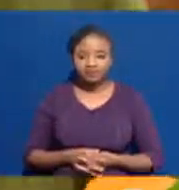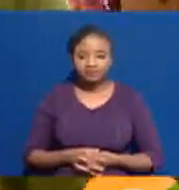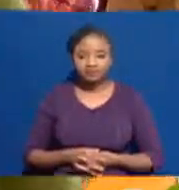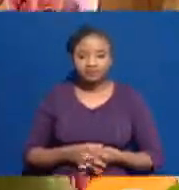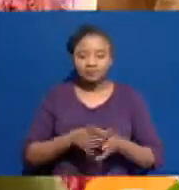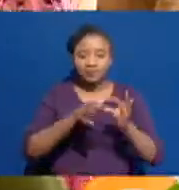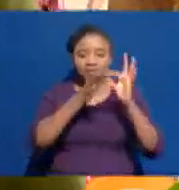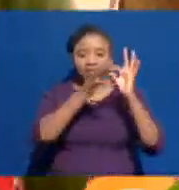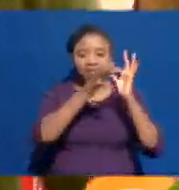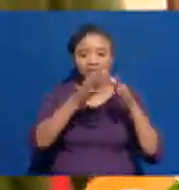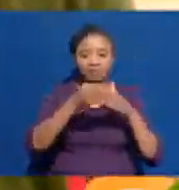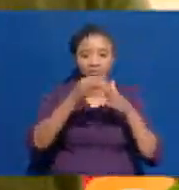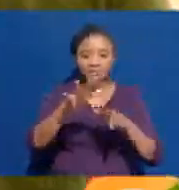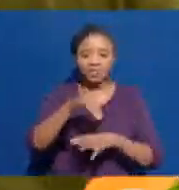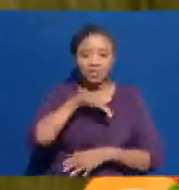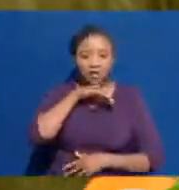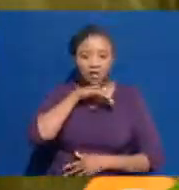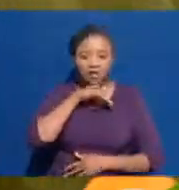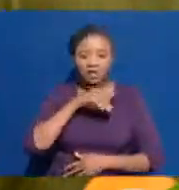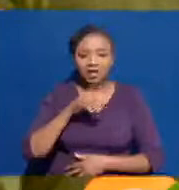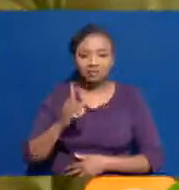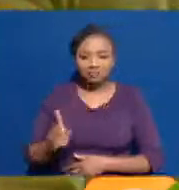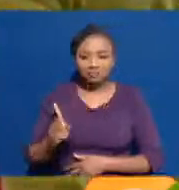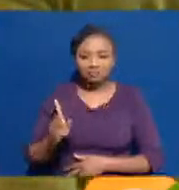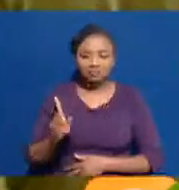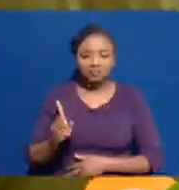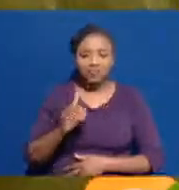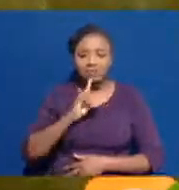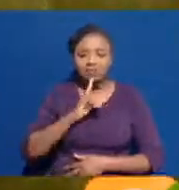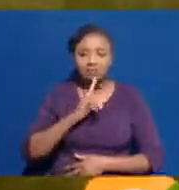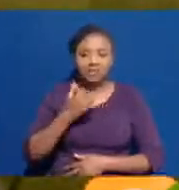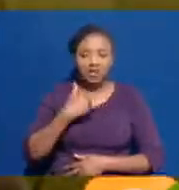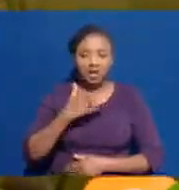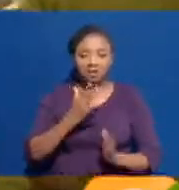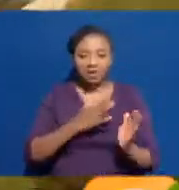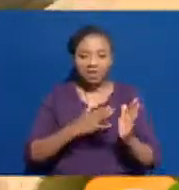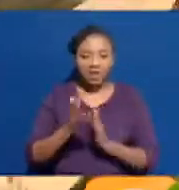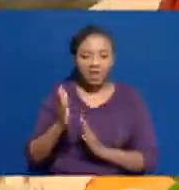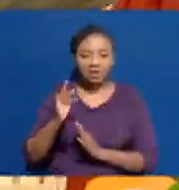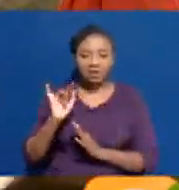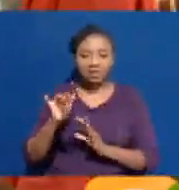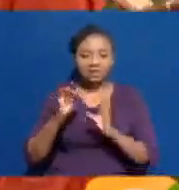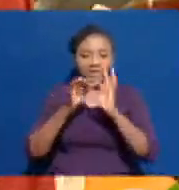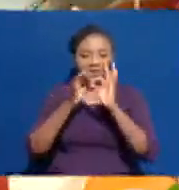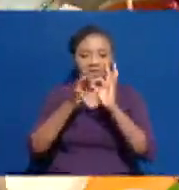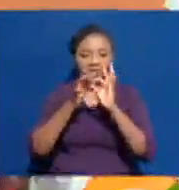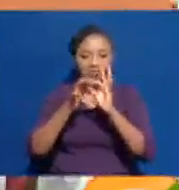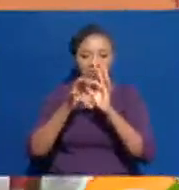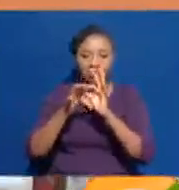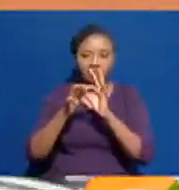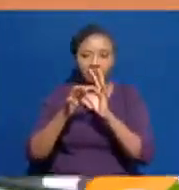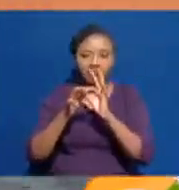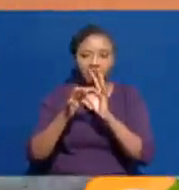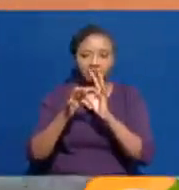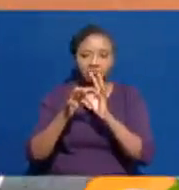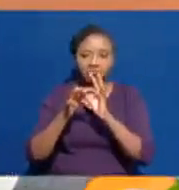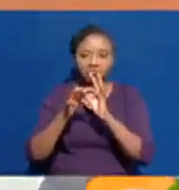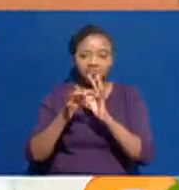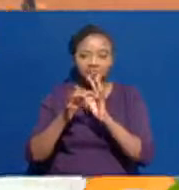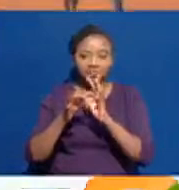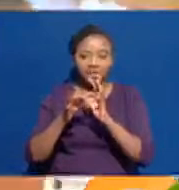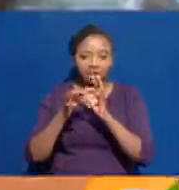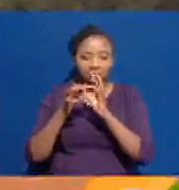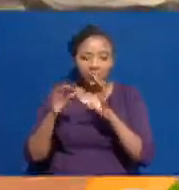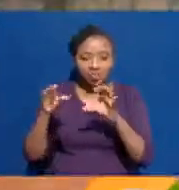Kiongozi wa Azimio la Umoja, Raila Odinga, amesema kwamba mrengo huo unasitisha maandamano hadi wiki